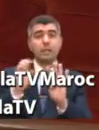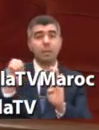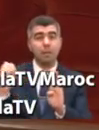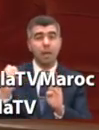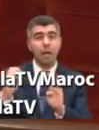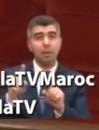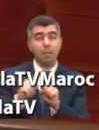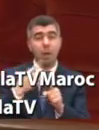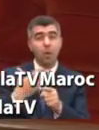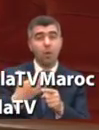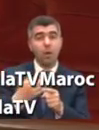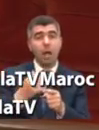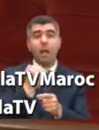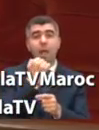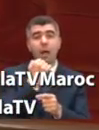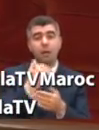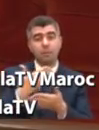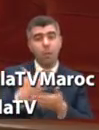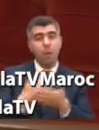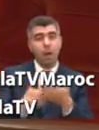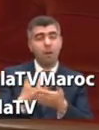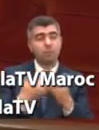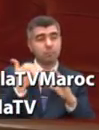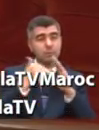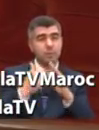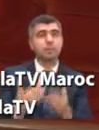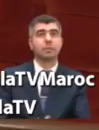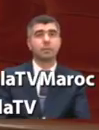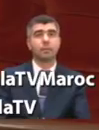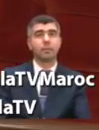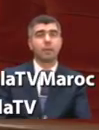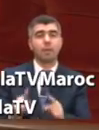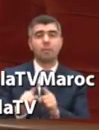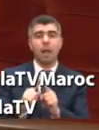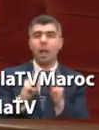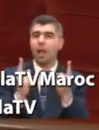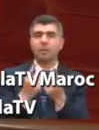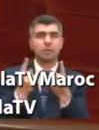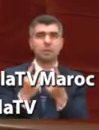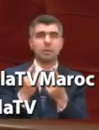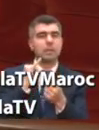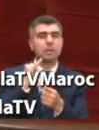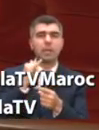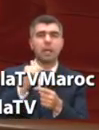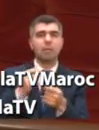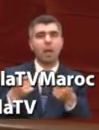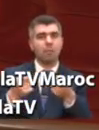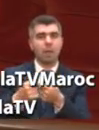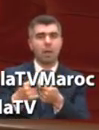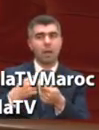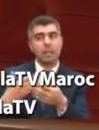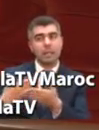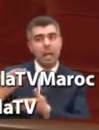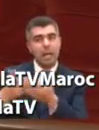هانيه؟ انا قلت لك شحال العدد ديال الشكايات طبيعي وغيبقى الى ان يريت الله الارض ومن عليها. هذه علاقات بين الناس،